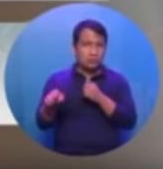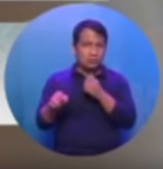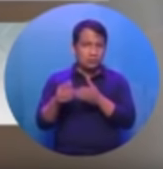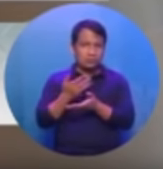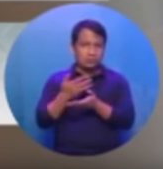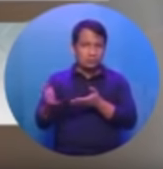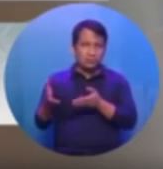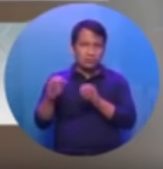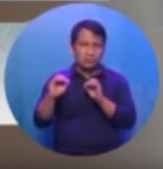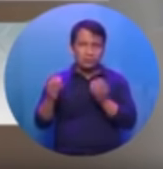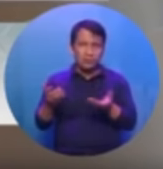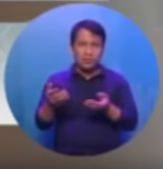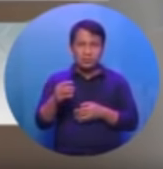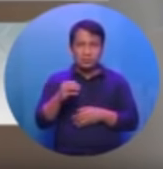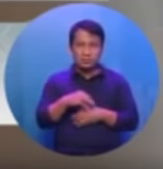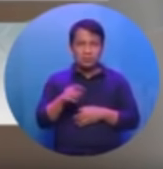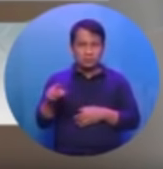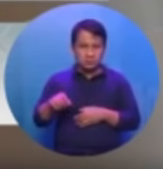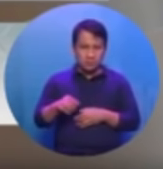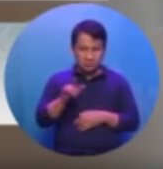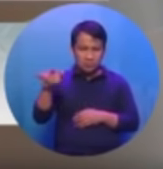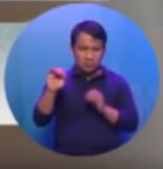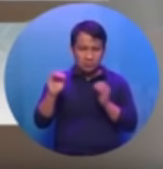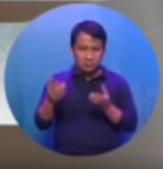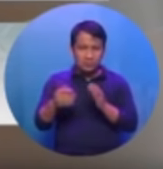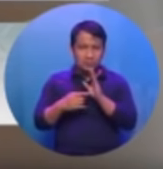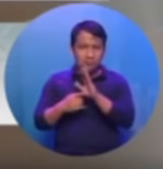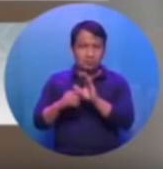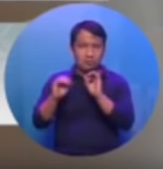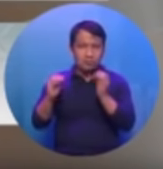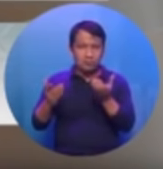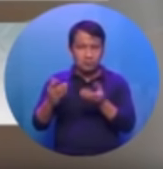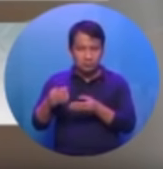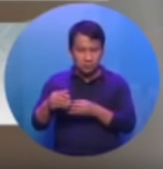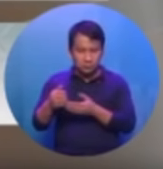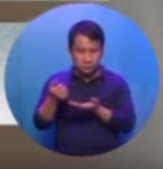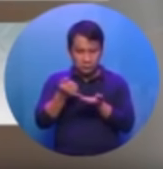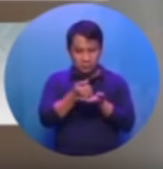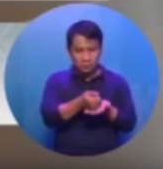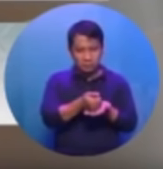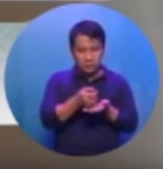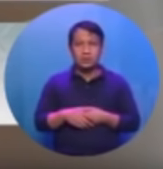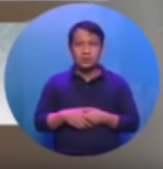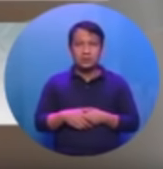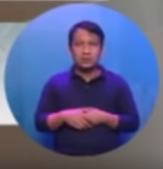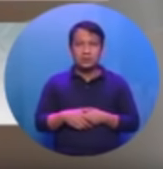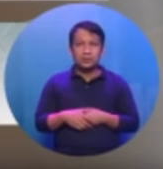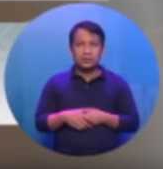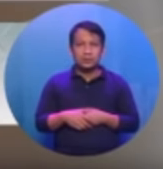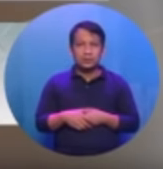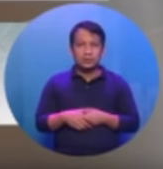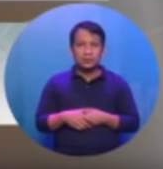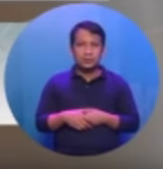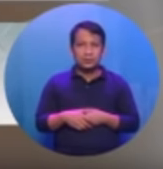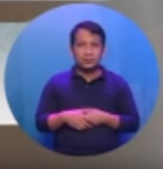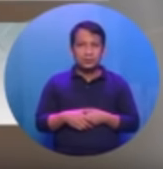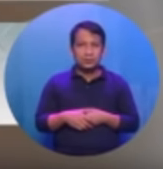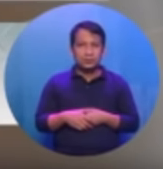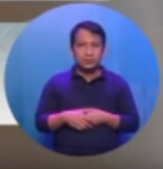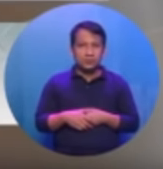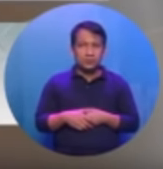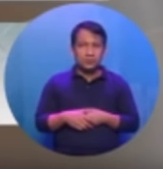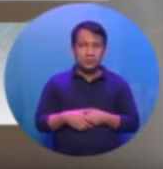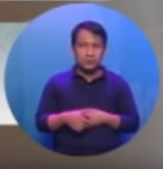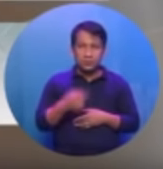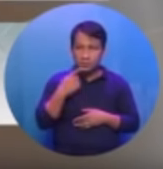wala nang probitsyo. Eh, bakit pa siya pumunta ng ibang bansa kung wala pala siyang may ambag na tulong sa pamilya mo? Pinaalis na po siya ng dati niyang amo,